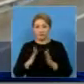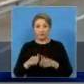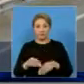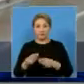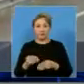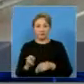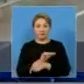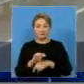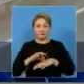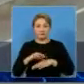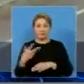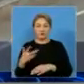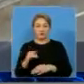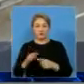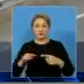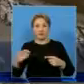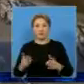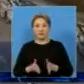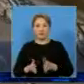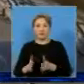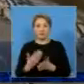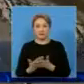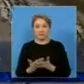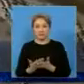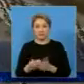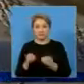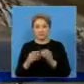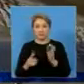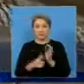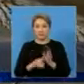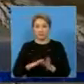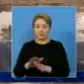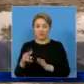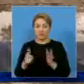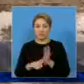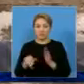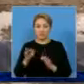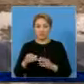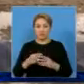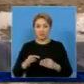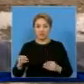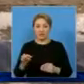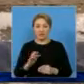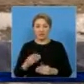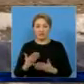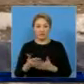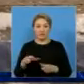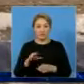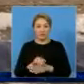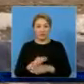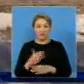проведение ремонта на 300 километрах дорог предусмотрено 17,7 миллиардов тенге. В том